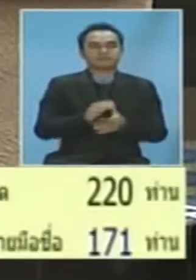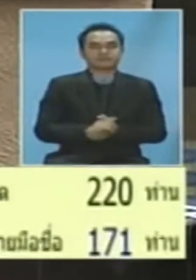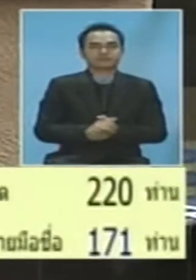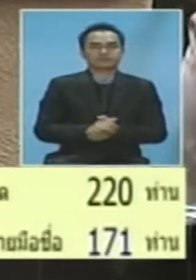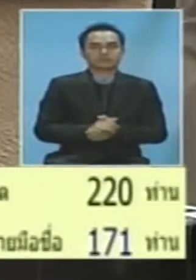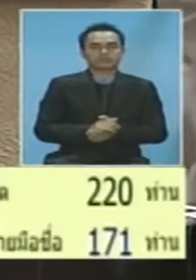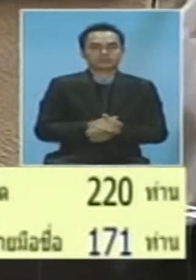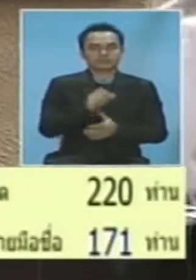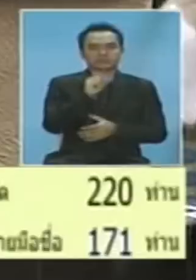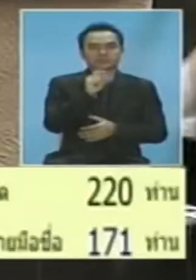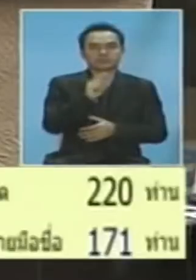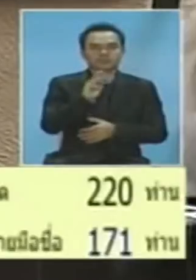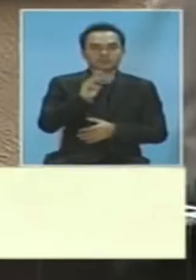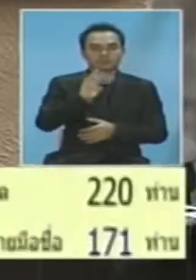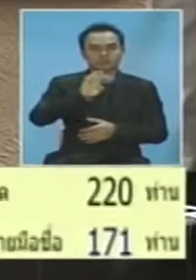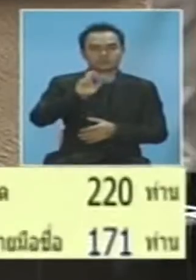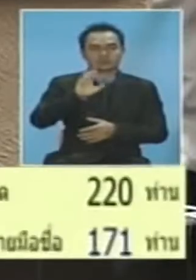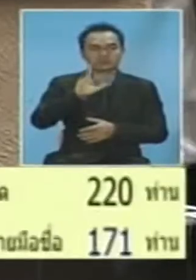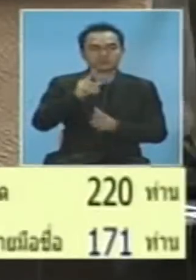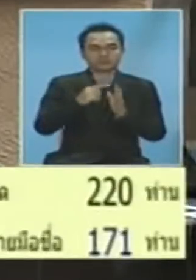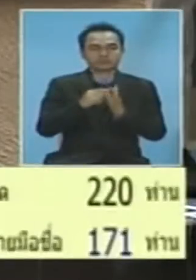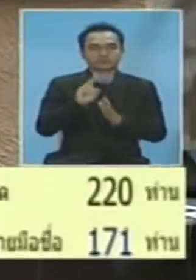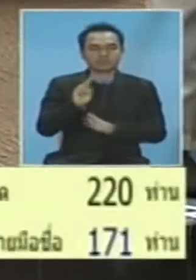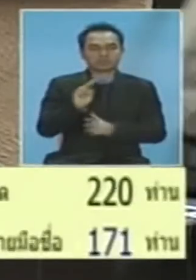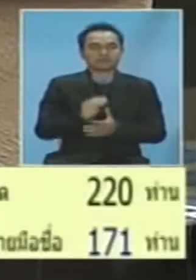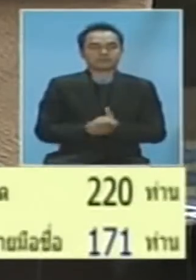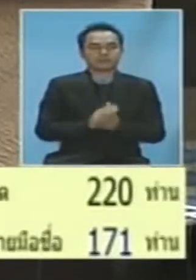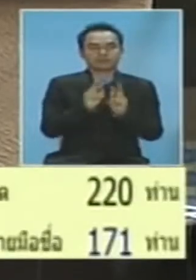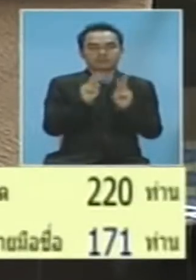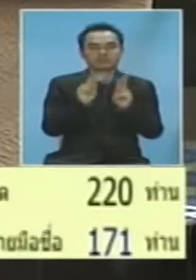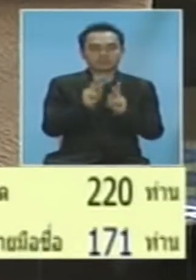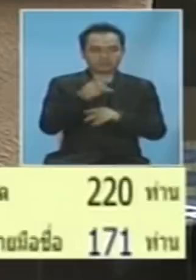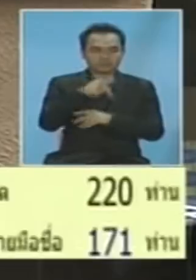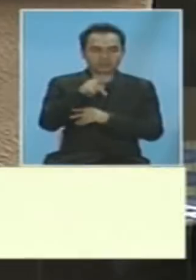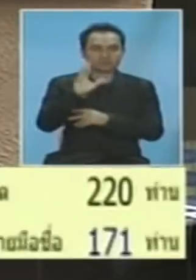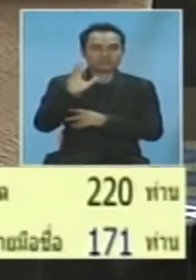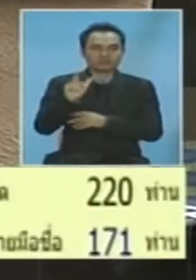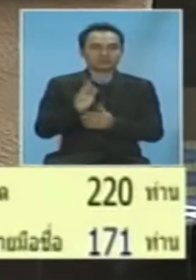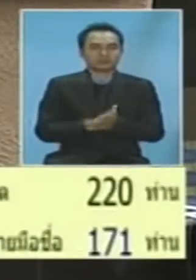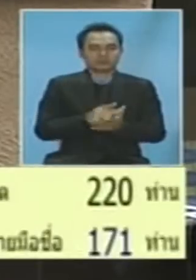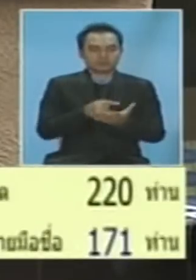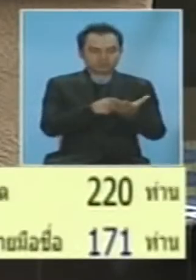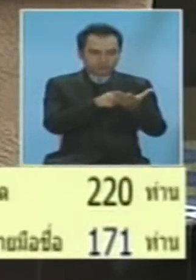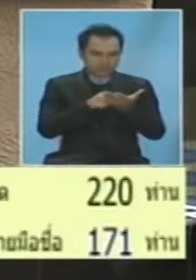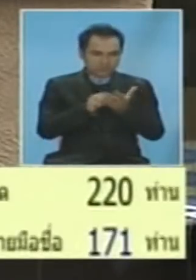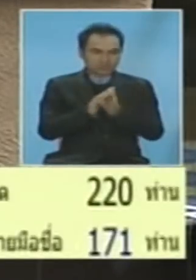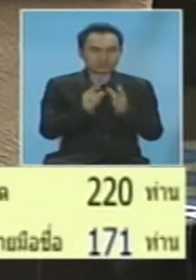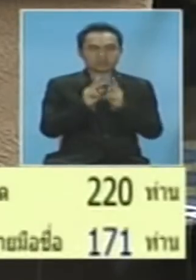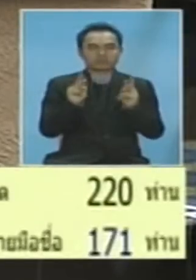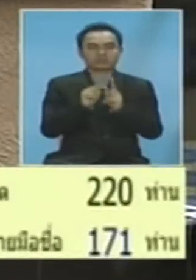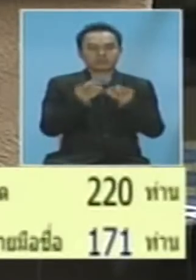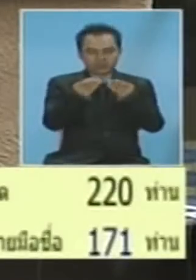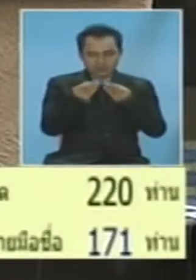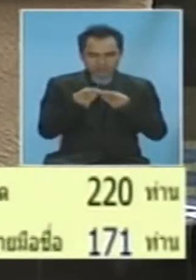ศาสตราจารย์พิเศษวิชามหาคุณกรรมการปปช.ได้รับมอบหมายจากคณะกรรมการปป